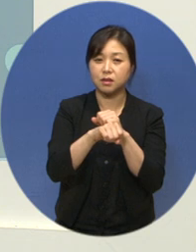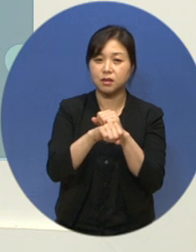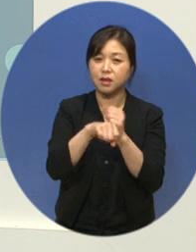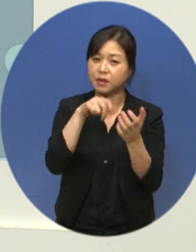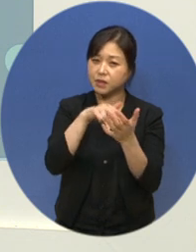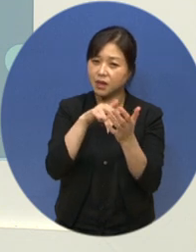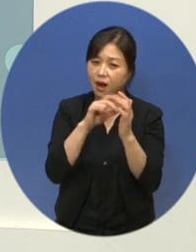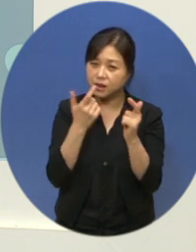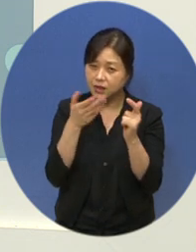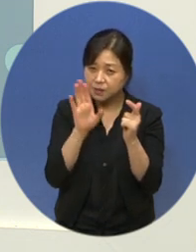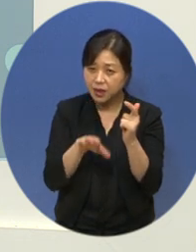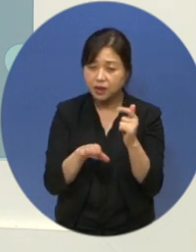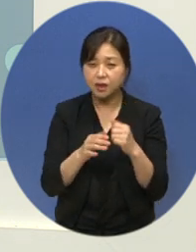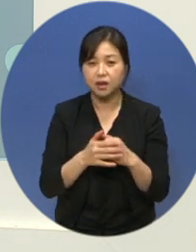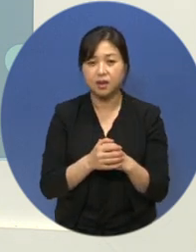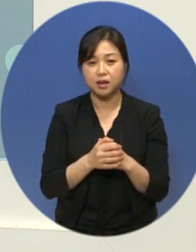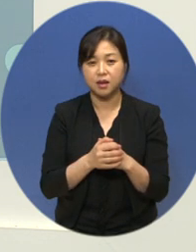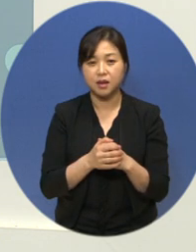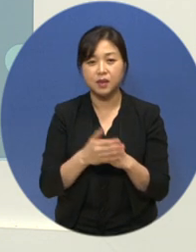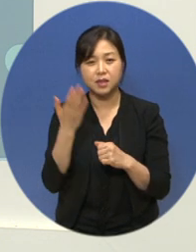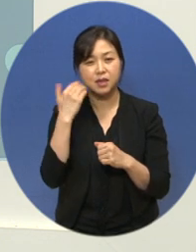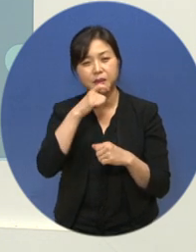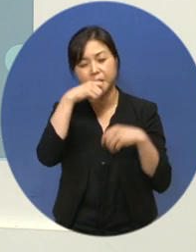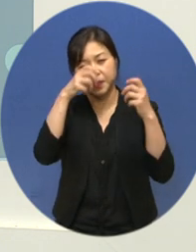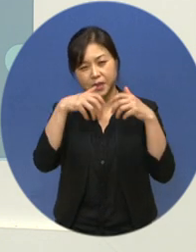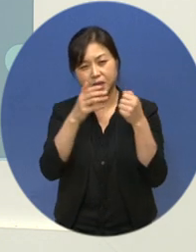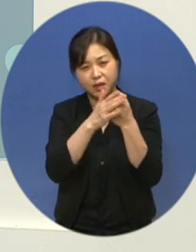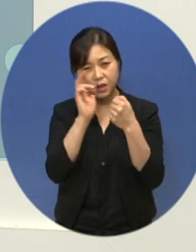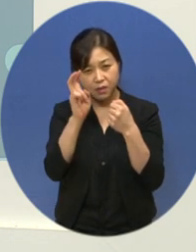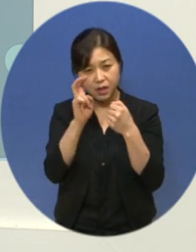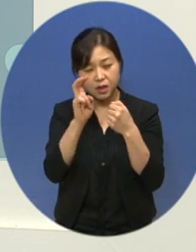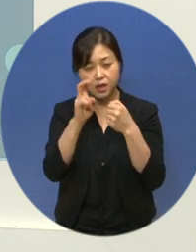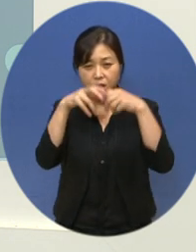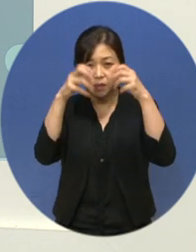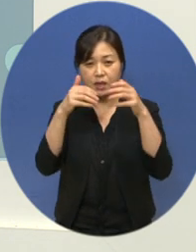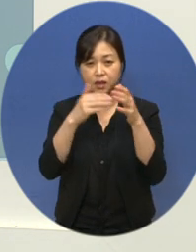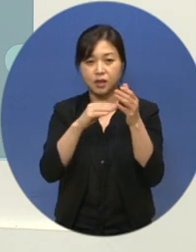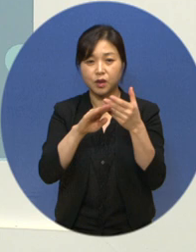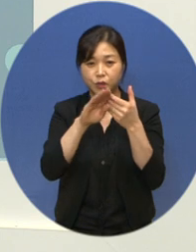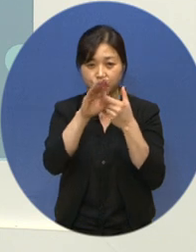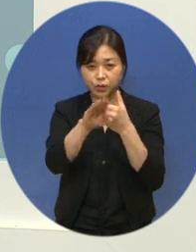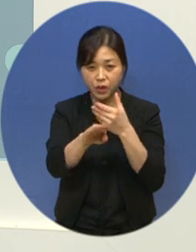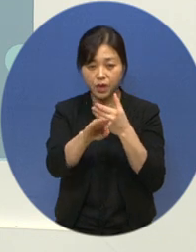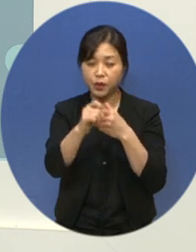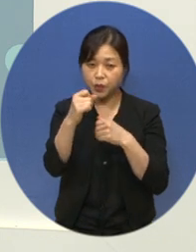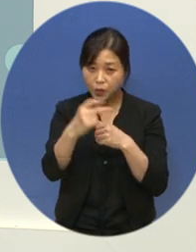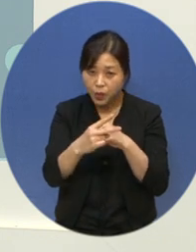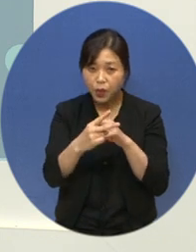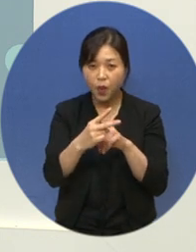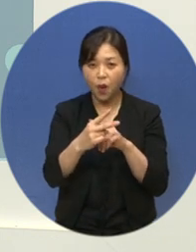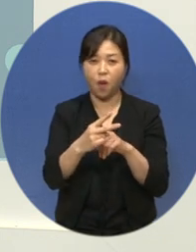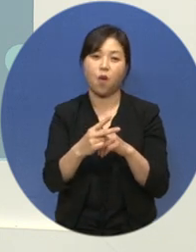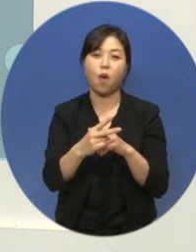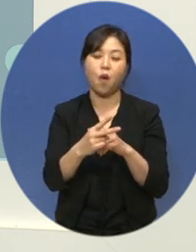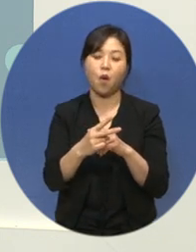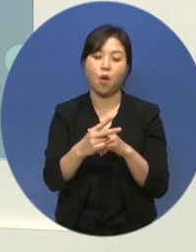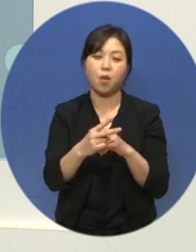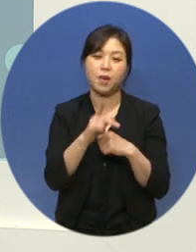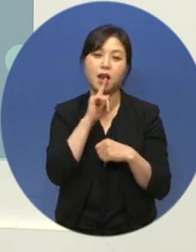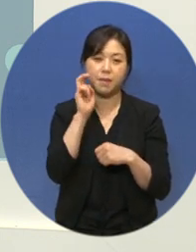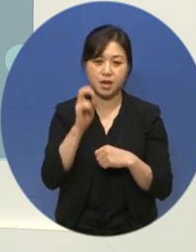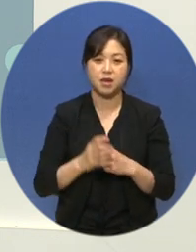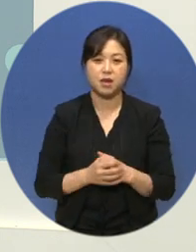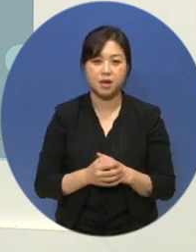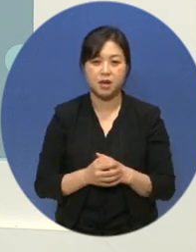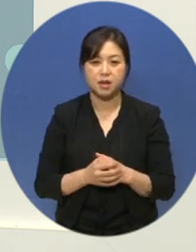아닌 것 같습니다 많은 요새 장마 때문에 그렇지 이 또 장마가 끝나면 은 예 또 얘기 거론 될 것 같은데